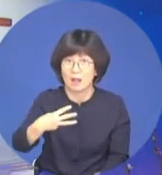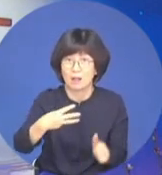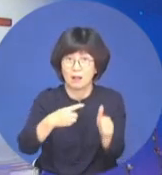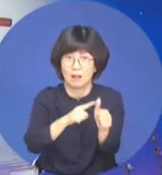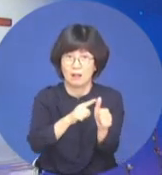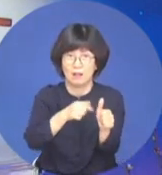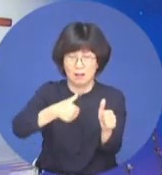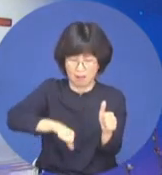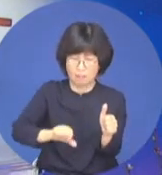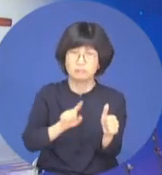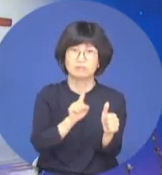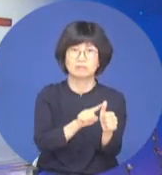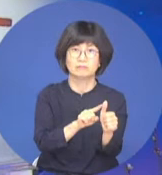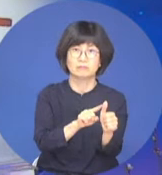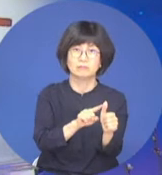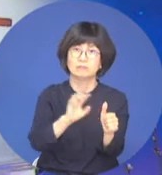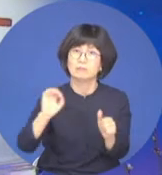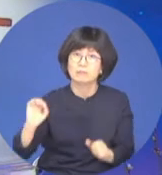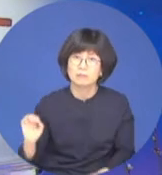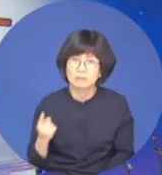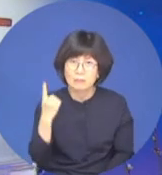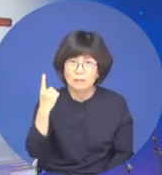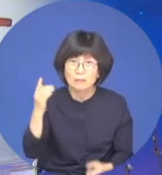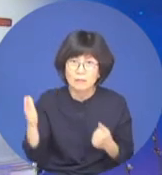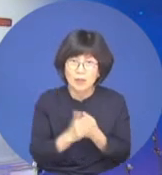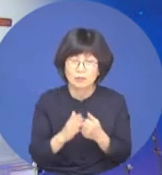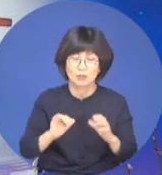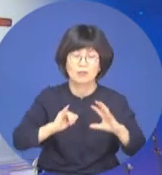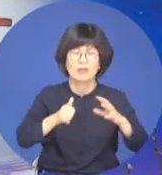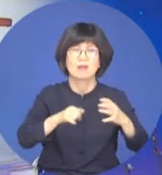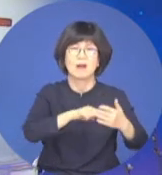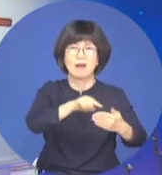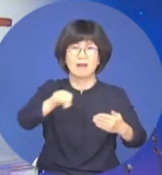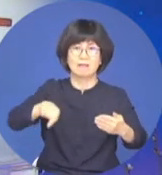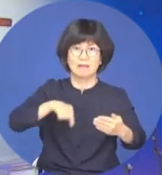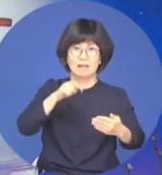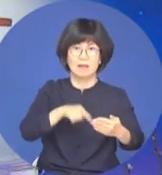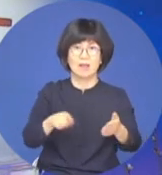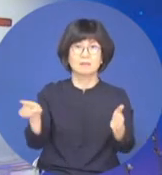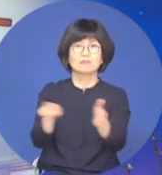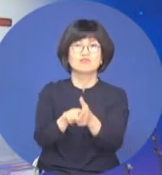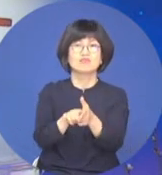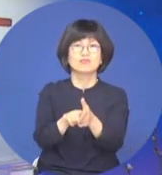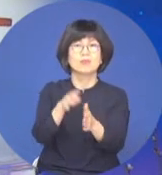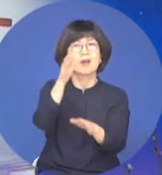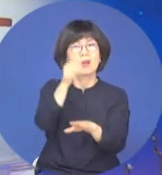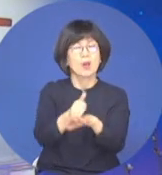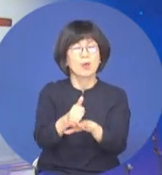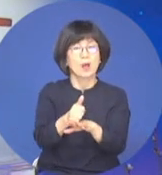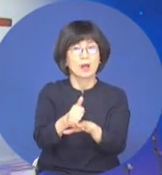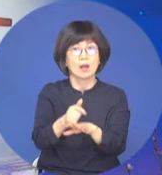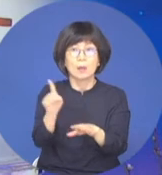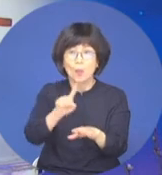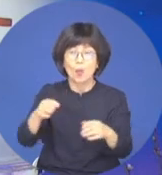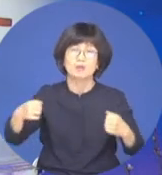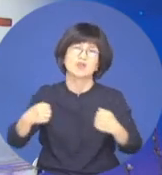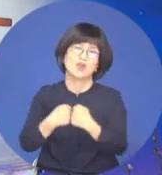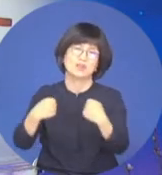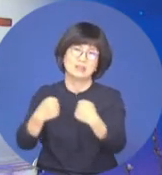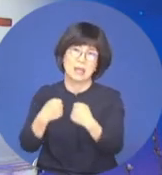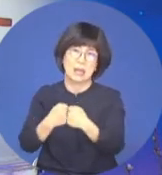이스마엘입니다. 그 이로 인하여 어떻게 됐습니까? 세상 속에는 불신의 결과는 끊임없는 전쟁입니다. 전쟁. 지금도